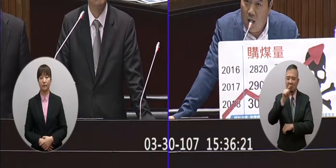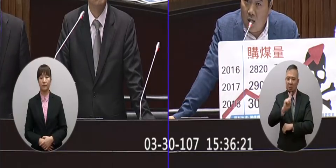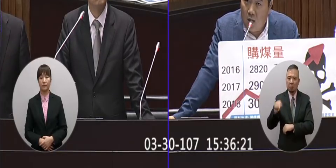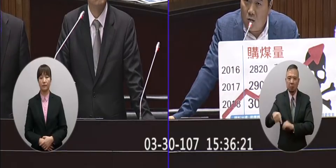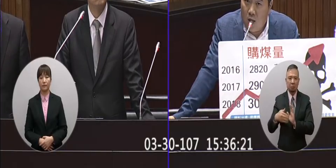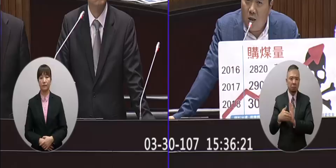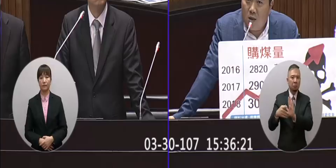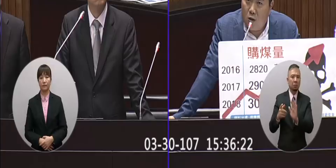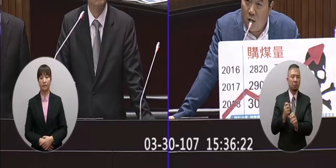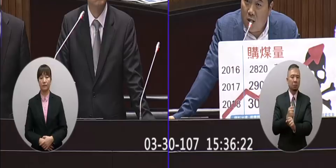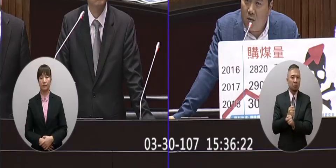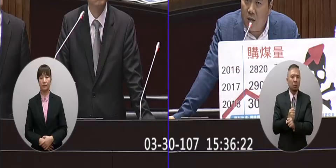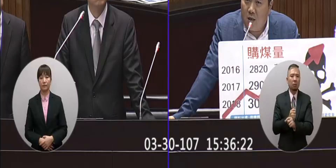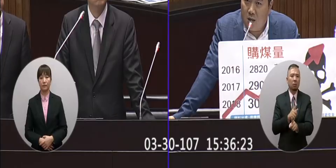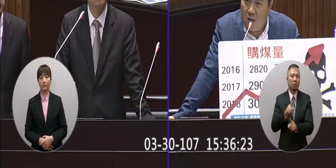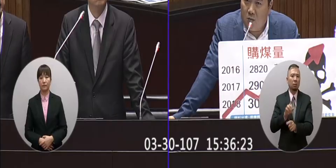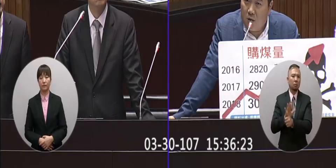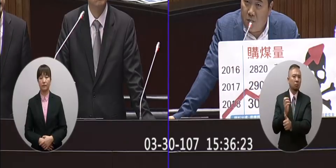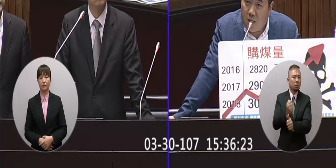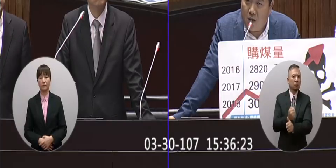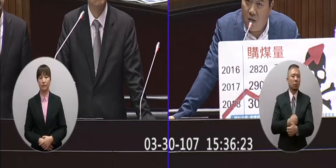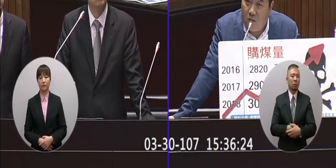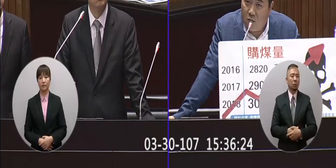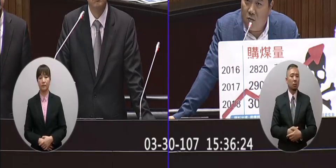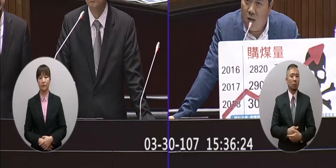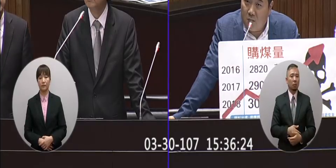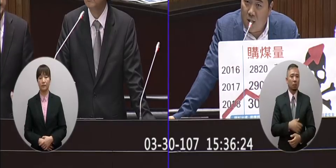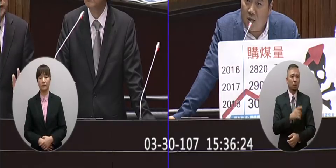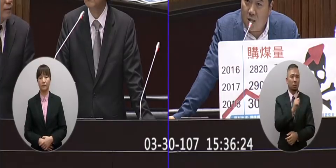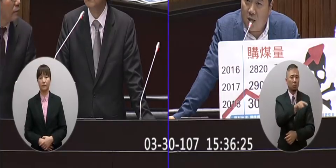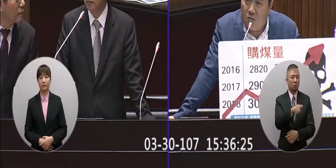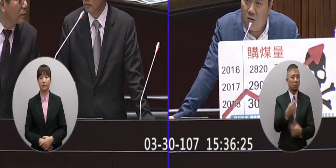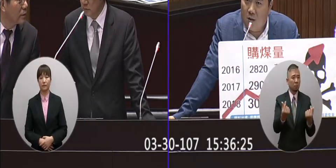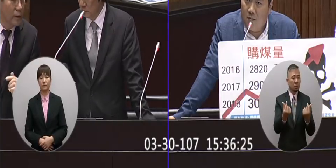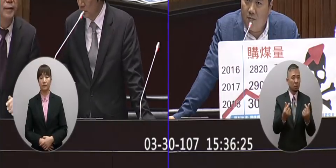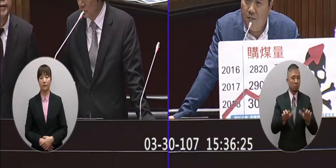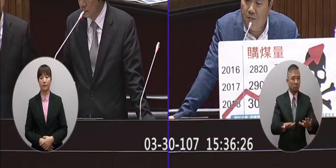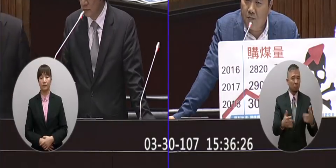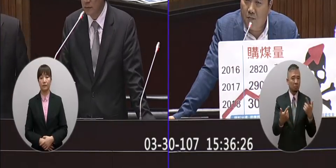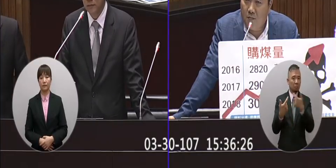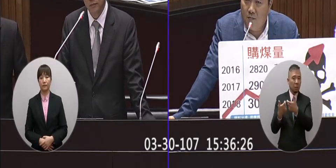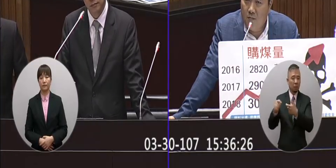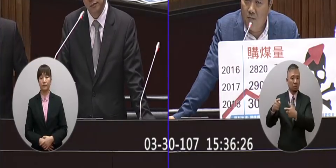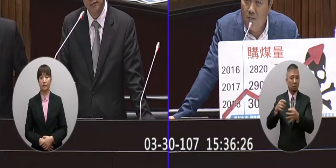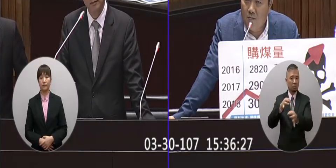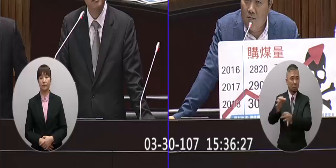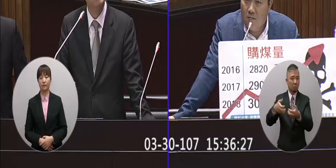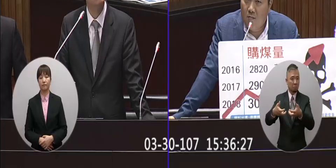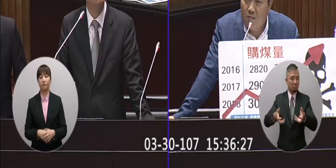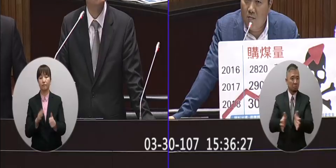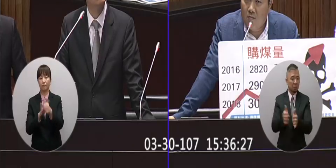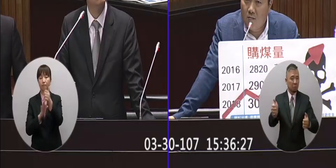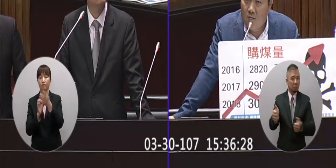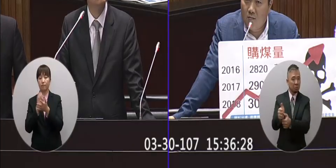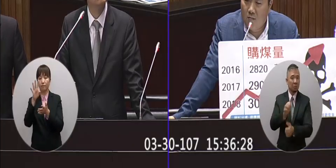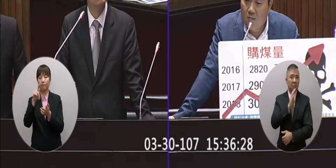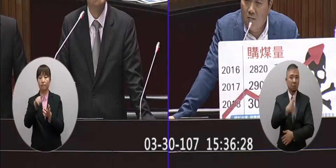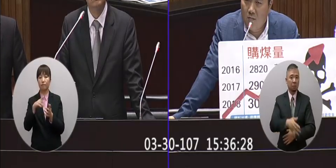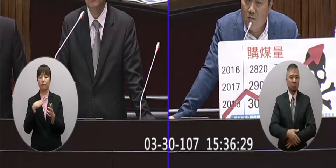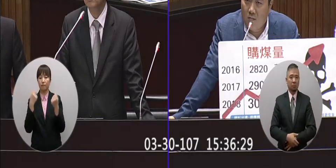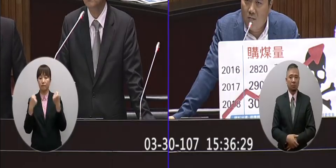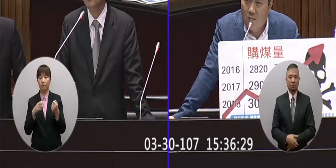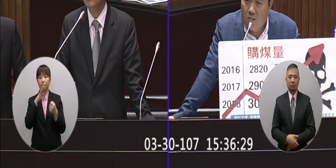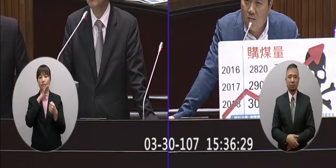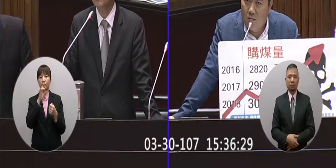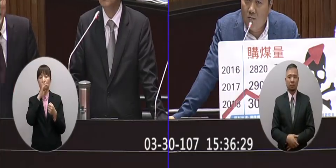关。所以你是全力的配合经济部，你变成他的附属的，你变成他的下属了吗？ 阮委员哈，你在咱亲